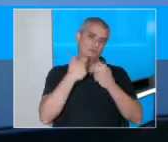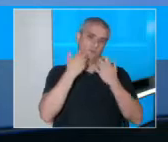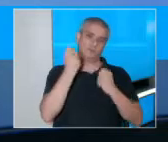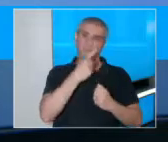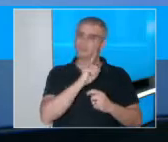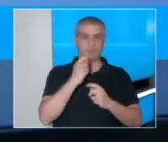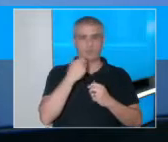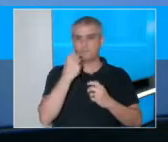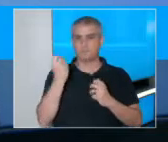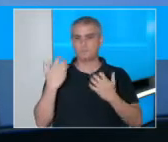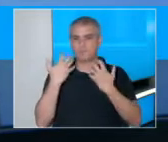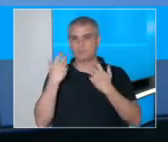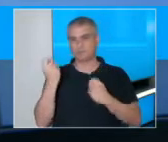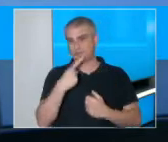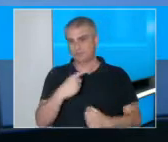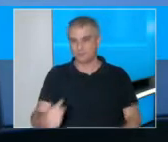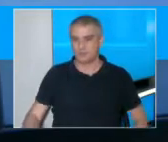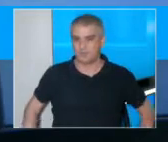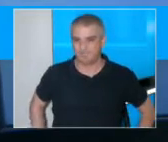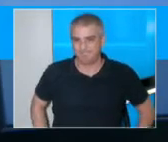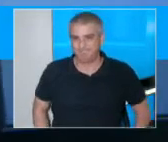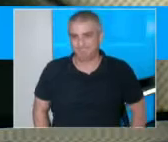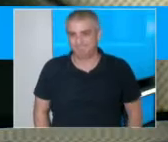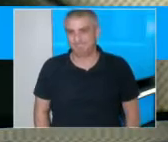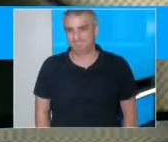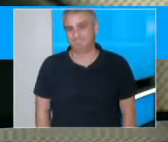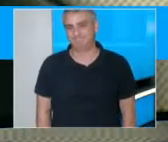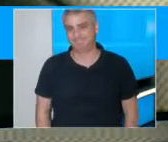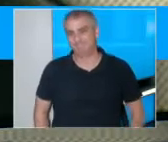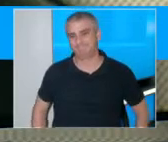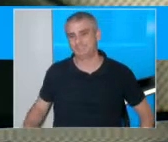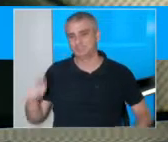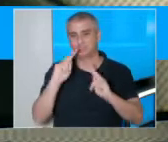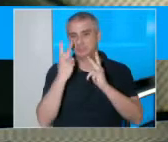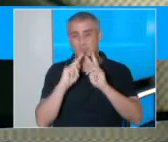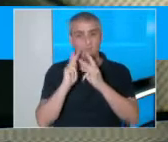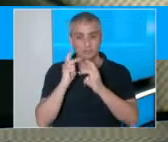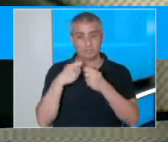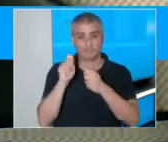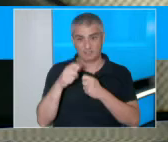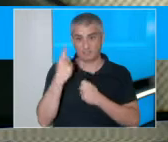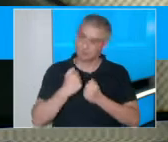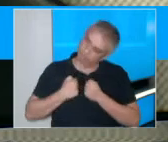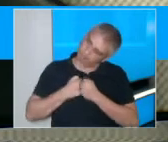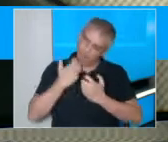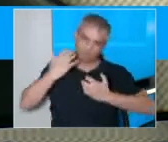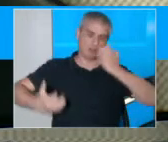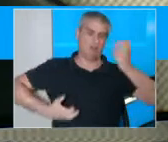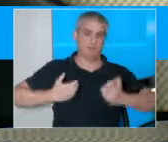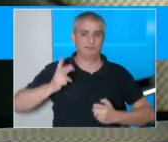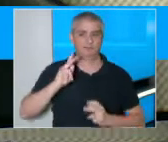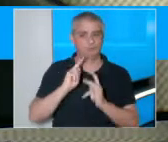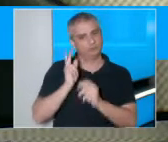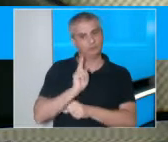לפרשת השבוע, לא לפרשיות השבוע. בדיוק. יש לנו כאן, יש שתי קבוצות של חברי כנסת. יש את הקבוצה הלוחמנית.